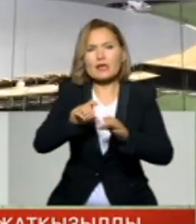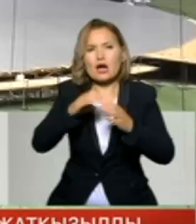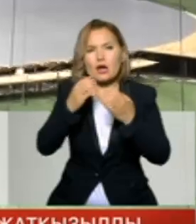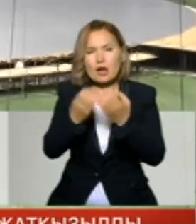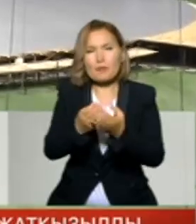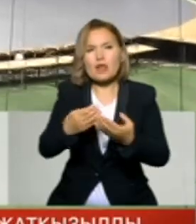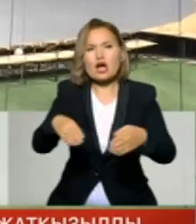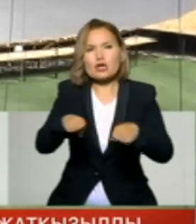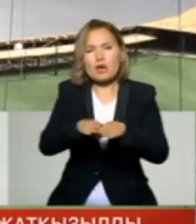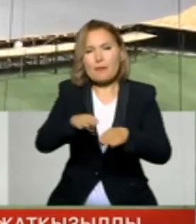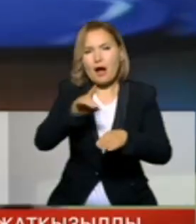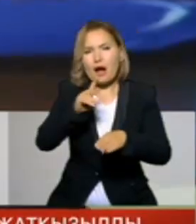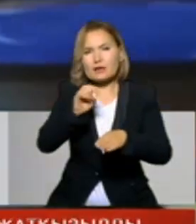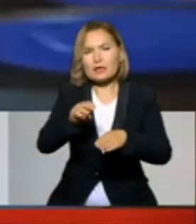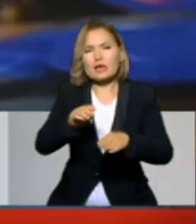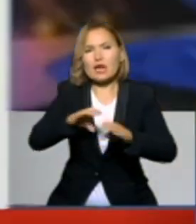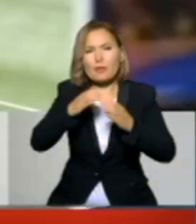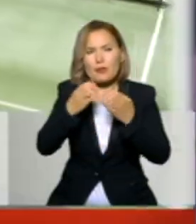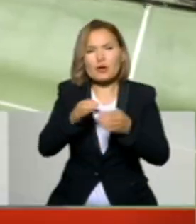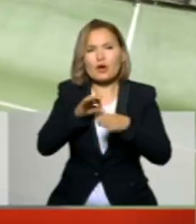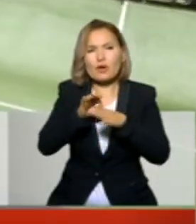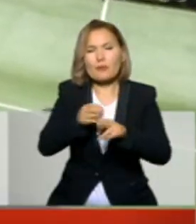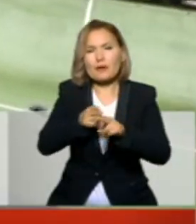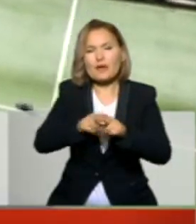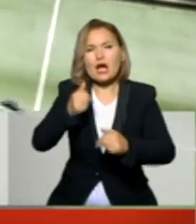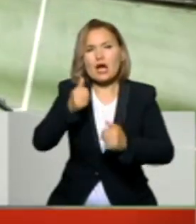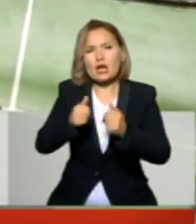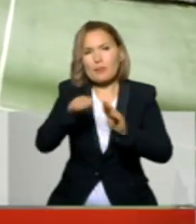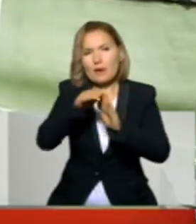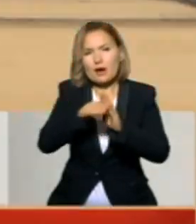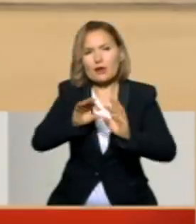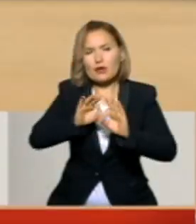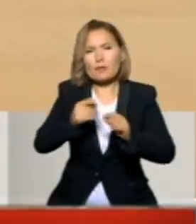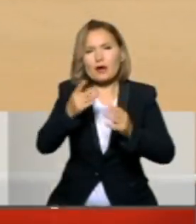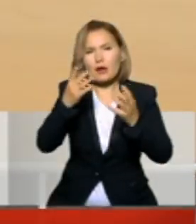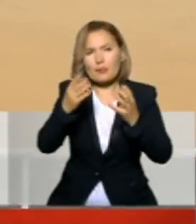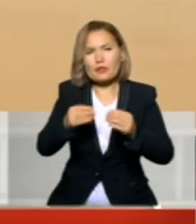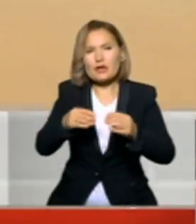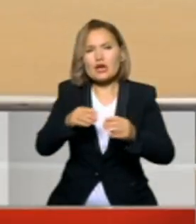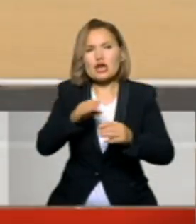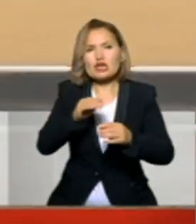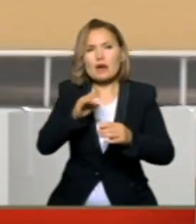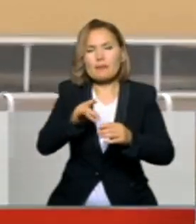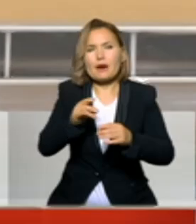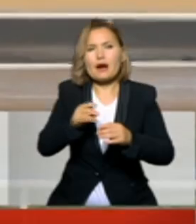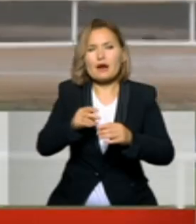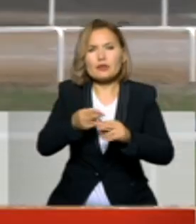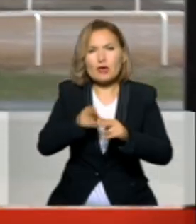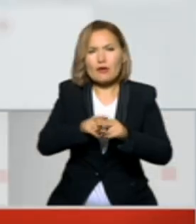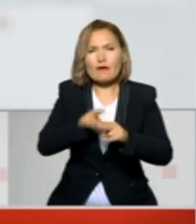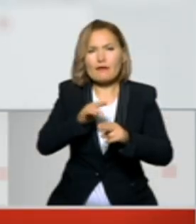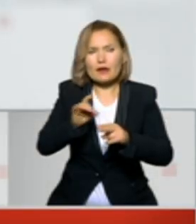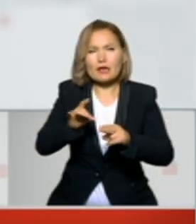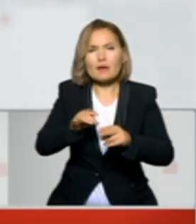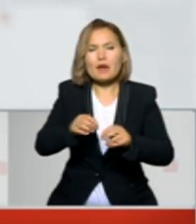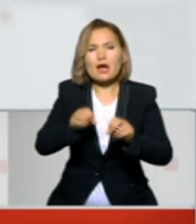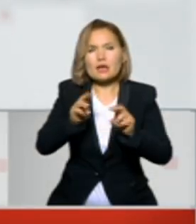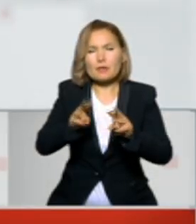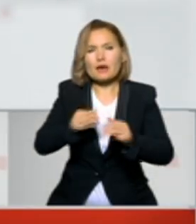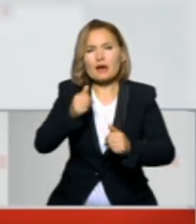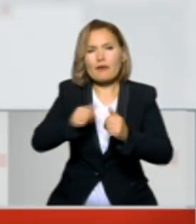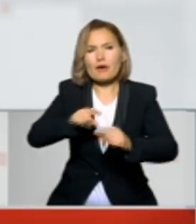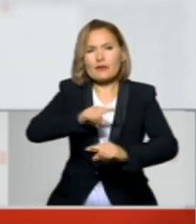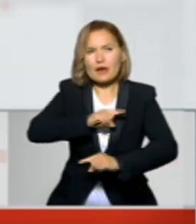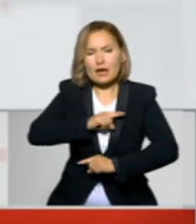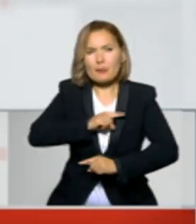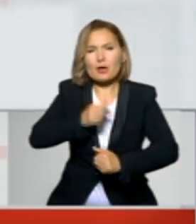жабылу салтанаты Қазанат ипподромында өтеді. Жарыс кестесіне тоқталсақ, 1-ші күні Жамбатудың венгер стилі бойынша іріктеу кезеңі мен